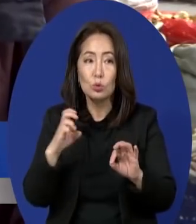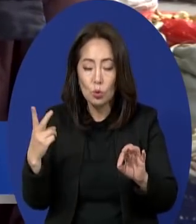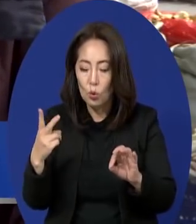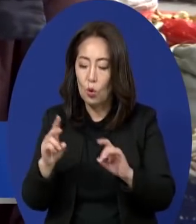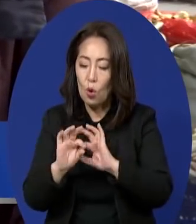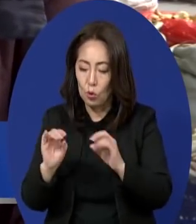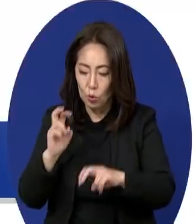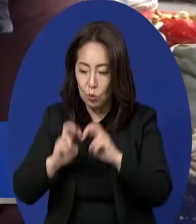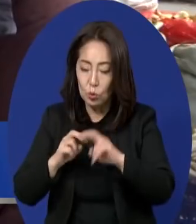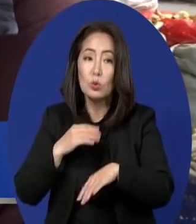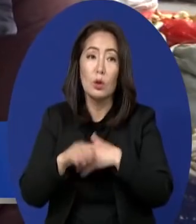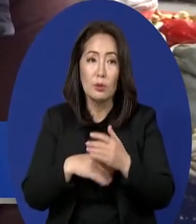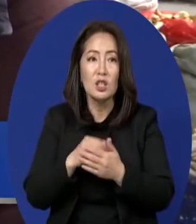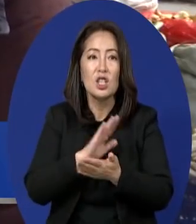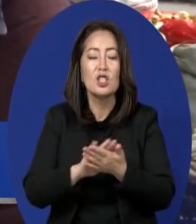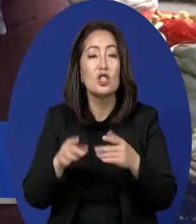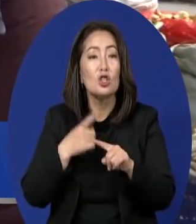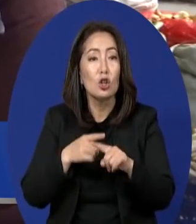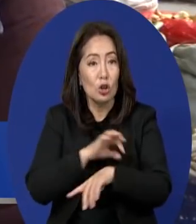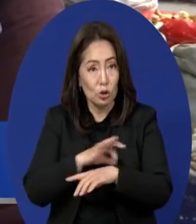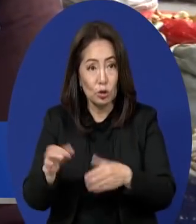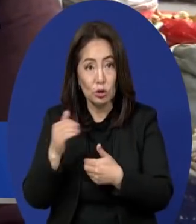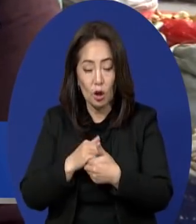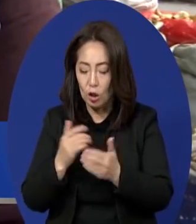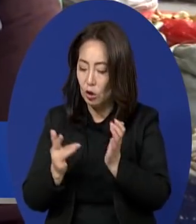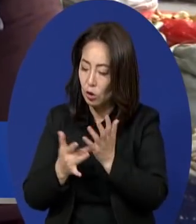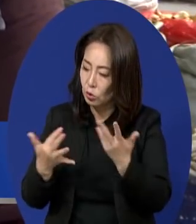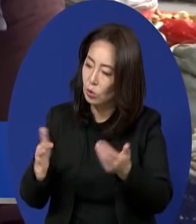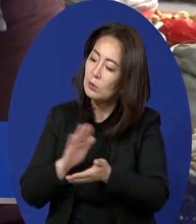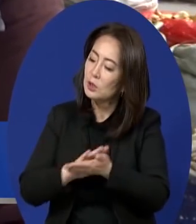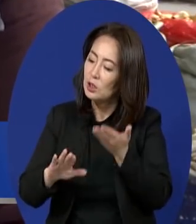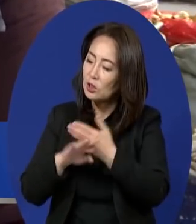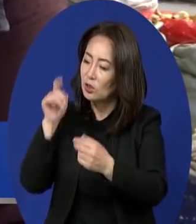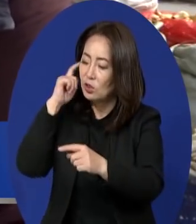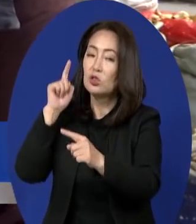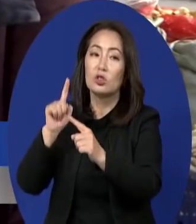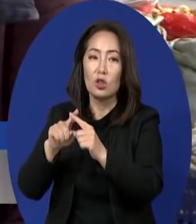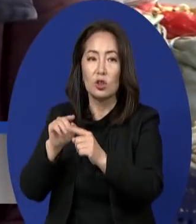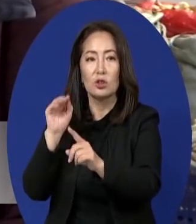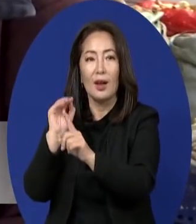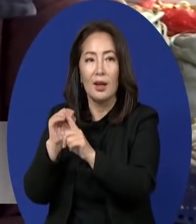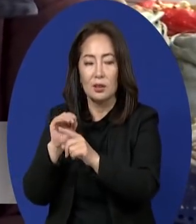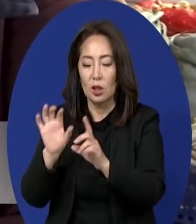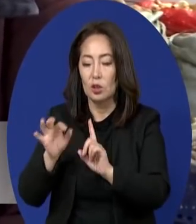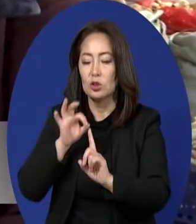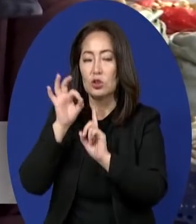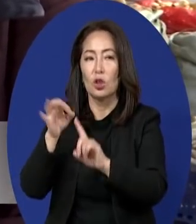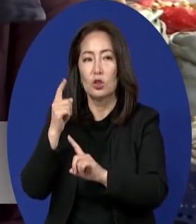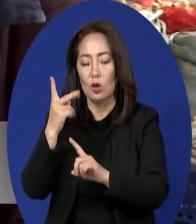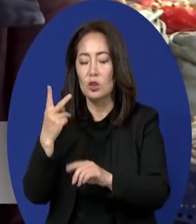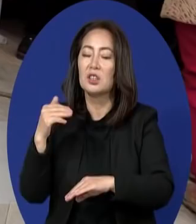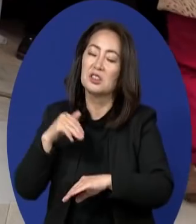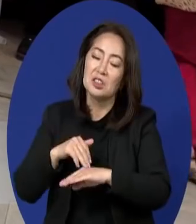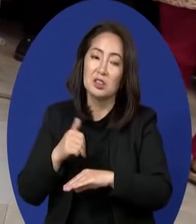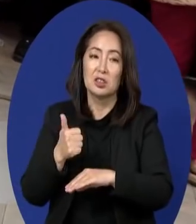үйлдвэрлэж явж байгаа. Шинэ хөдөөд одоо танат хөрөмж шинжлэх зорилгоор бол хандаж сонгон шалгуулалтын энийг 2 дуустанда тэнцсэн